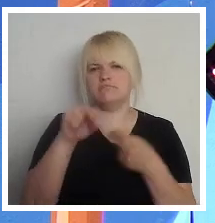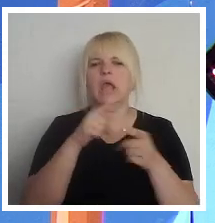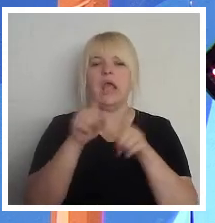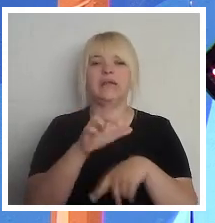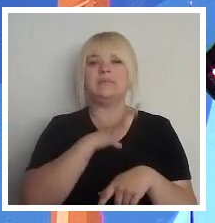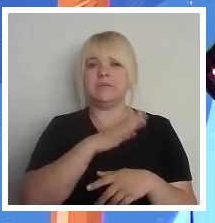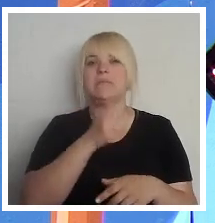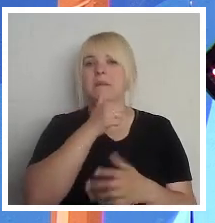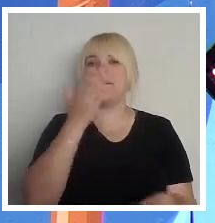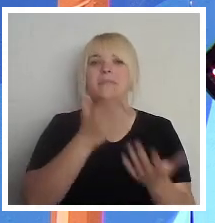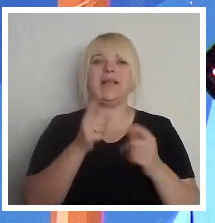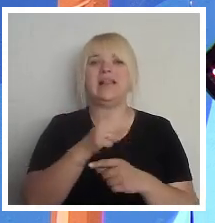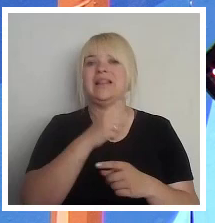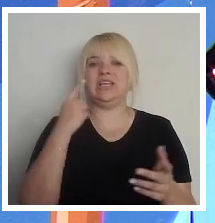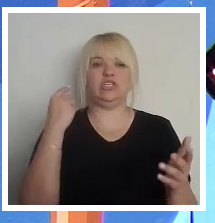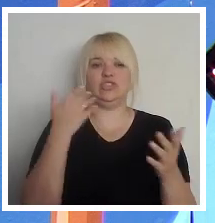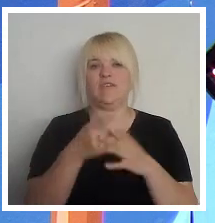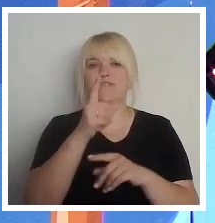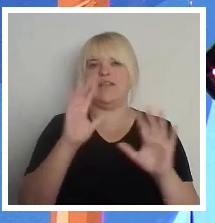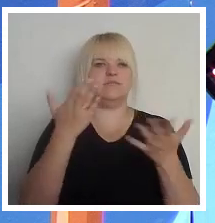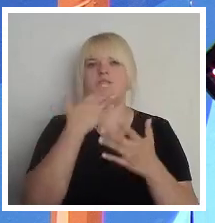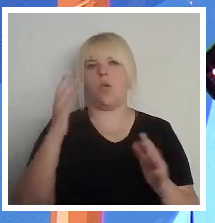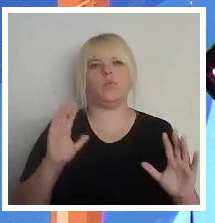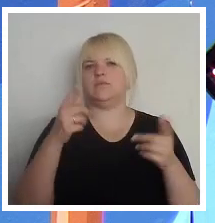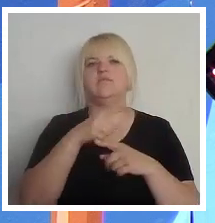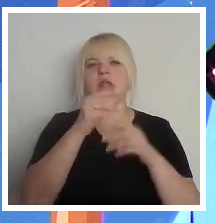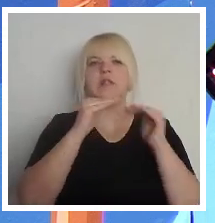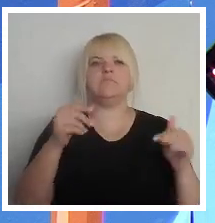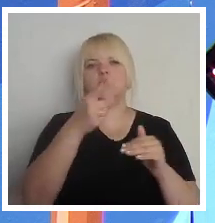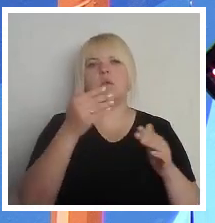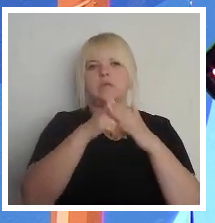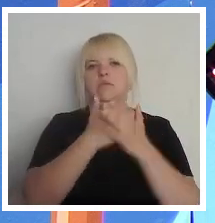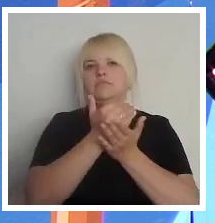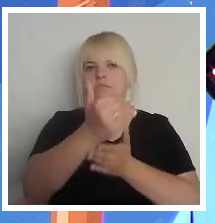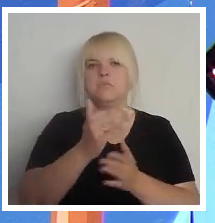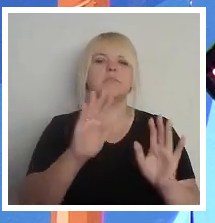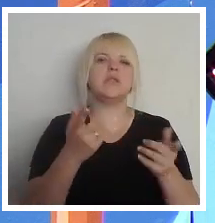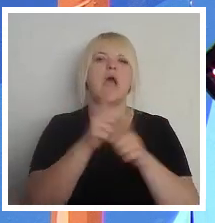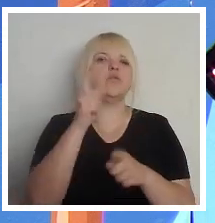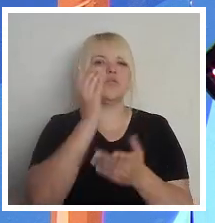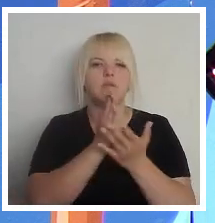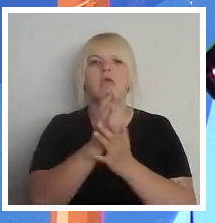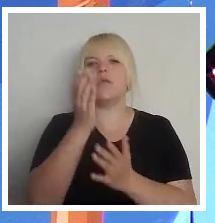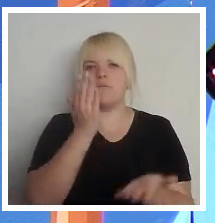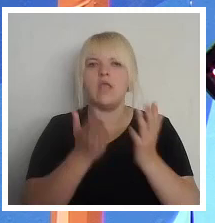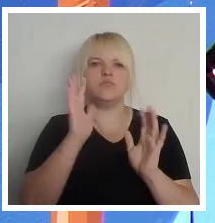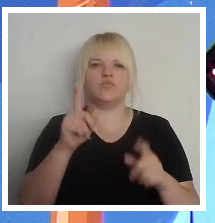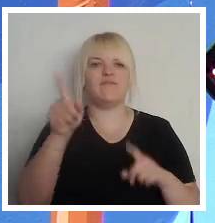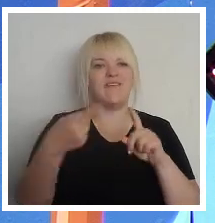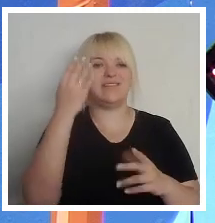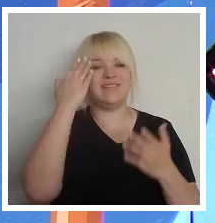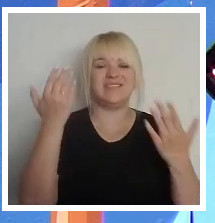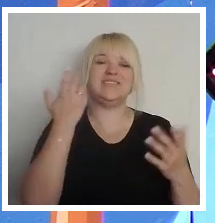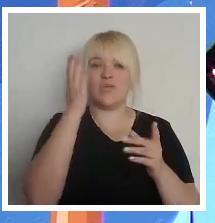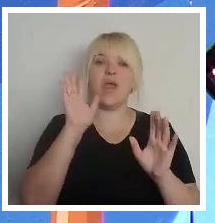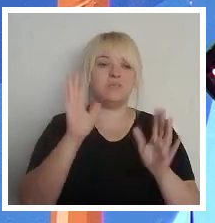mums līdz šim tas veiksmīgi nav izdevies tādā līmenī, lai to paturētu, bet mēs noteikti mēģināsim vēl. Es nezinu, kurā brīdī tur noteikti ir